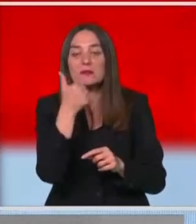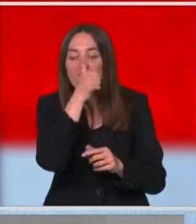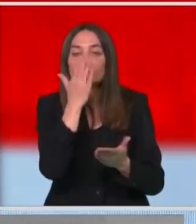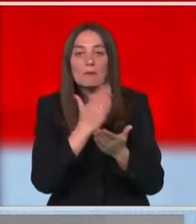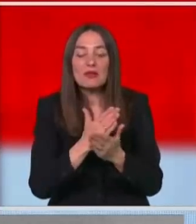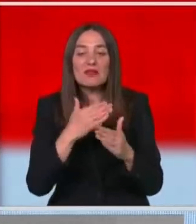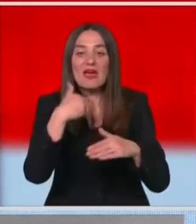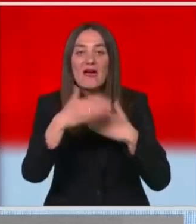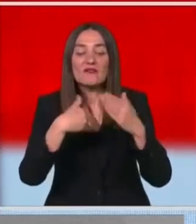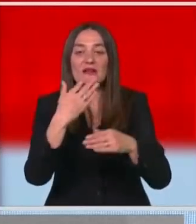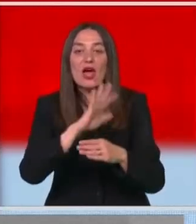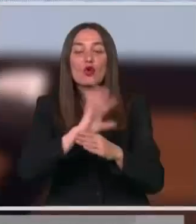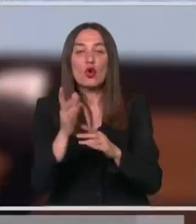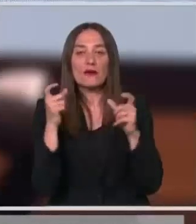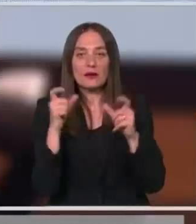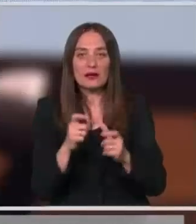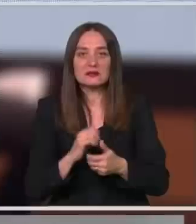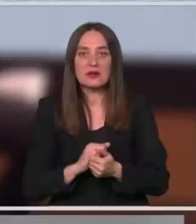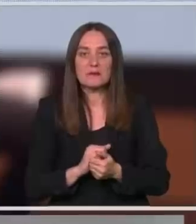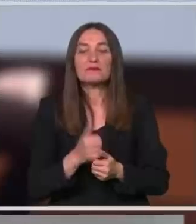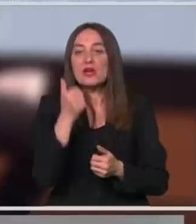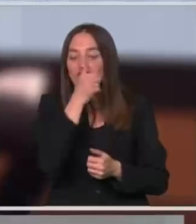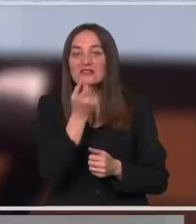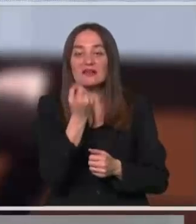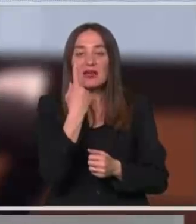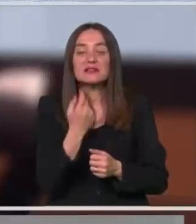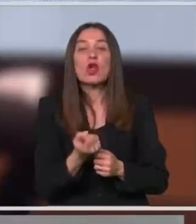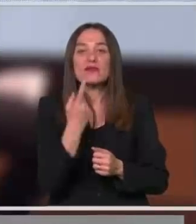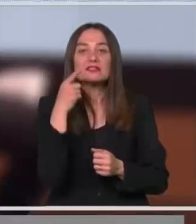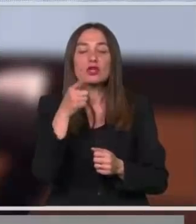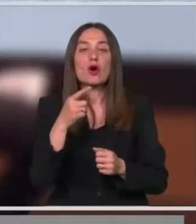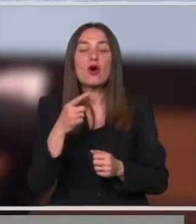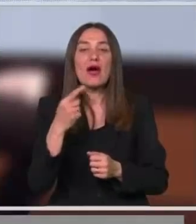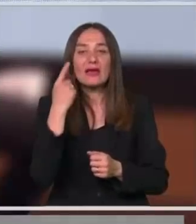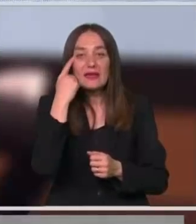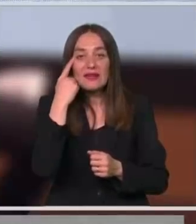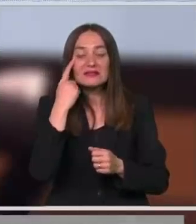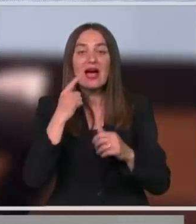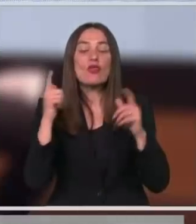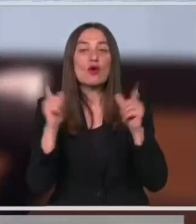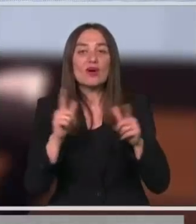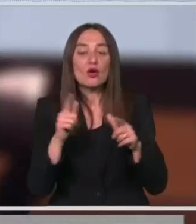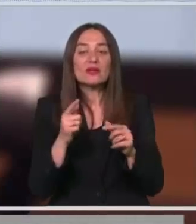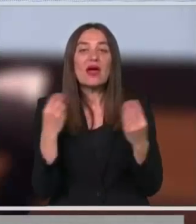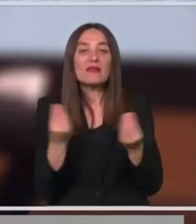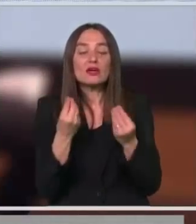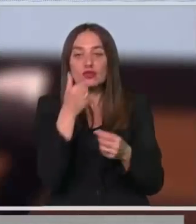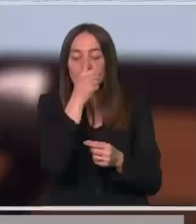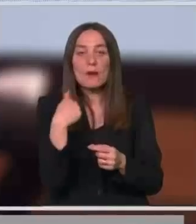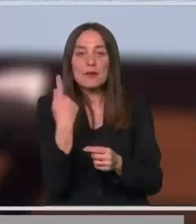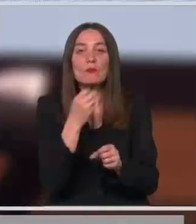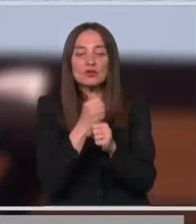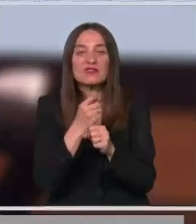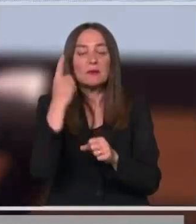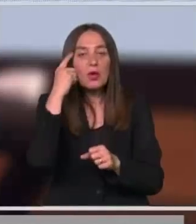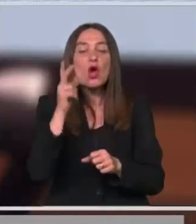biti efekti korona krize. Šta se desilo? Desilo se to da je kineska nova godina nešto što mi u poslovanju znamo i da svi